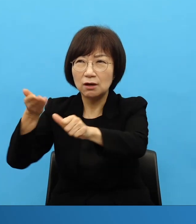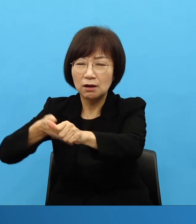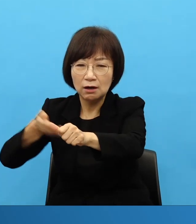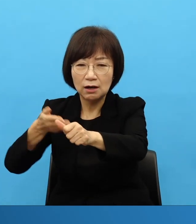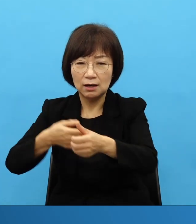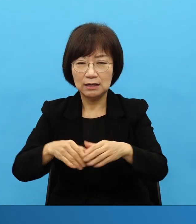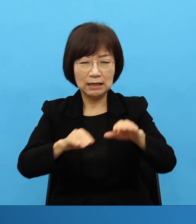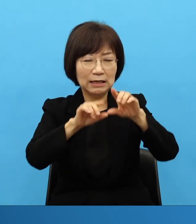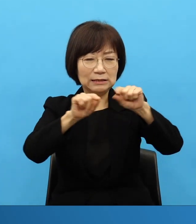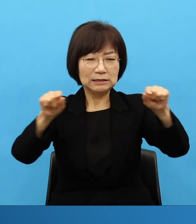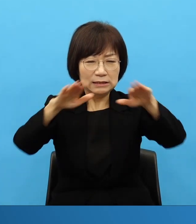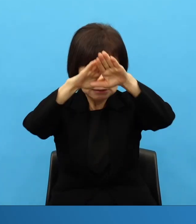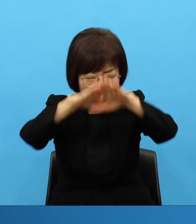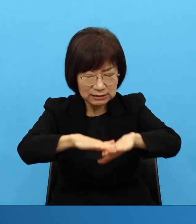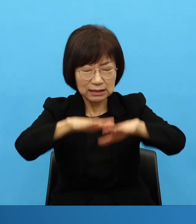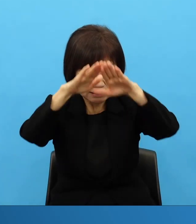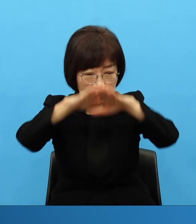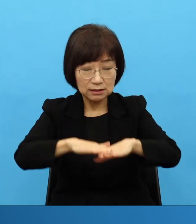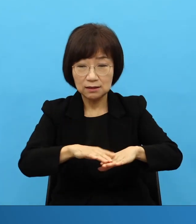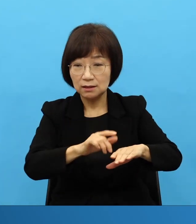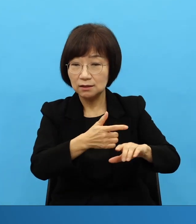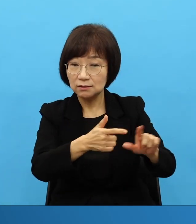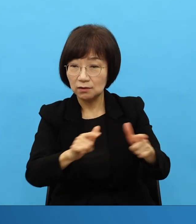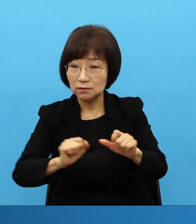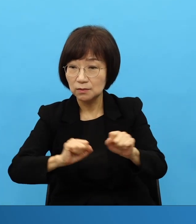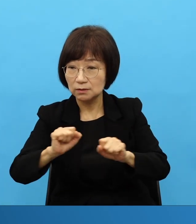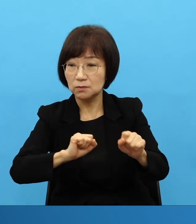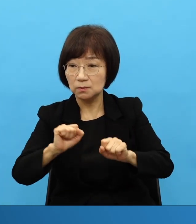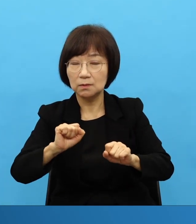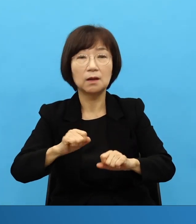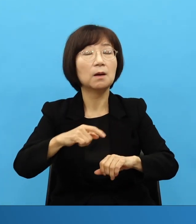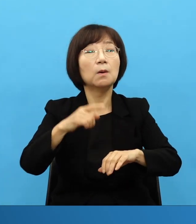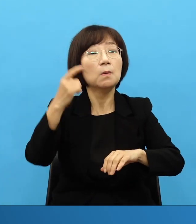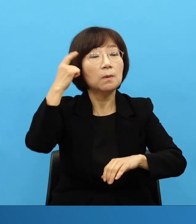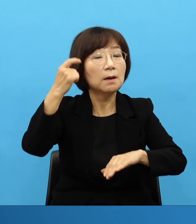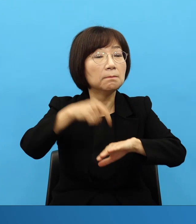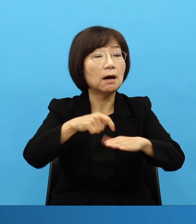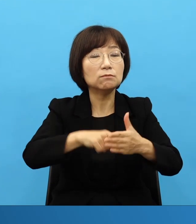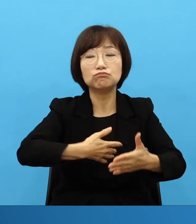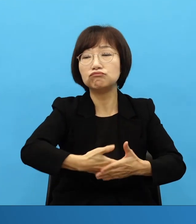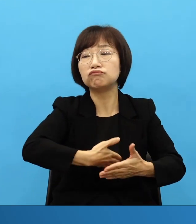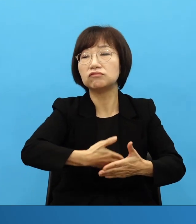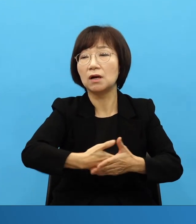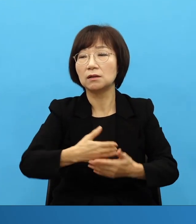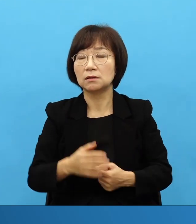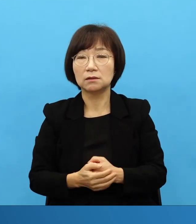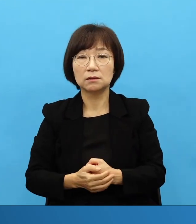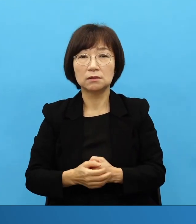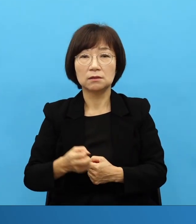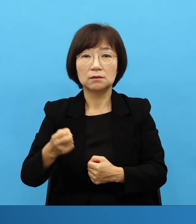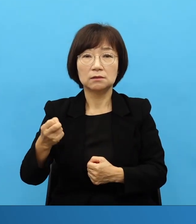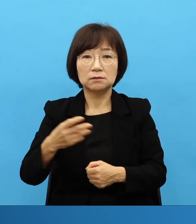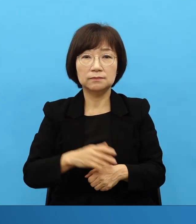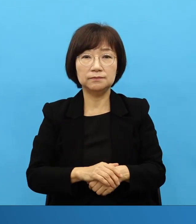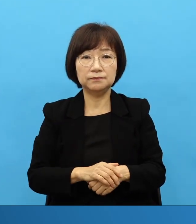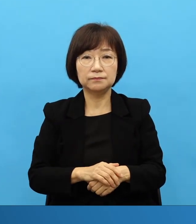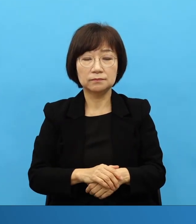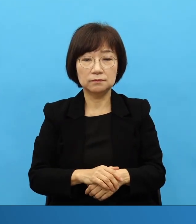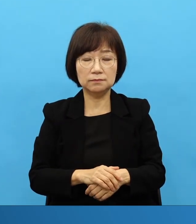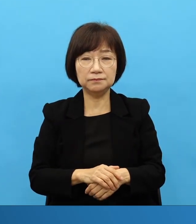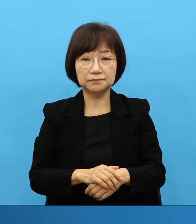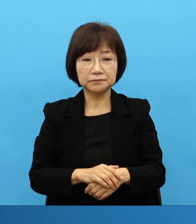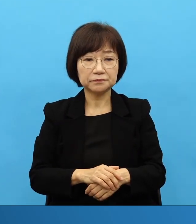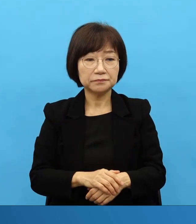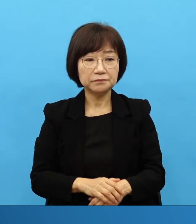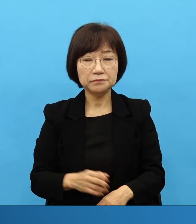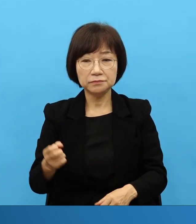go around having these shamanistic 틀린 게 아닙니다. rituals 나는 because 불신자 they're so 고사진에 나 vicious. 틀린 게 아니요. 귀신 자녀가 귀신 섬겨야 되는 거죠. And all the